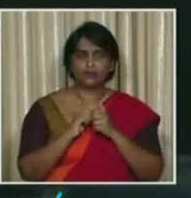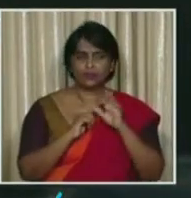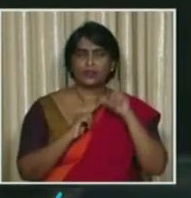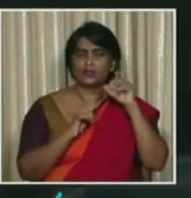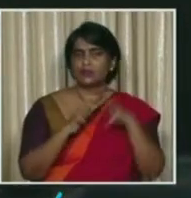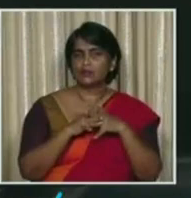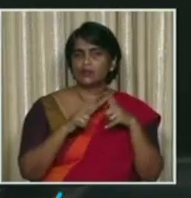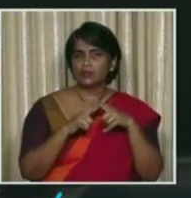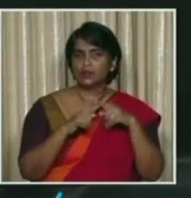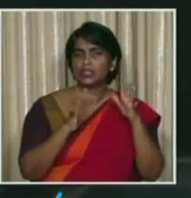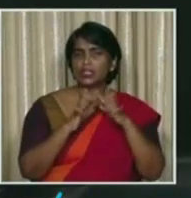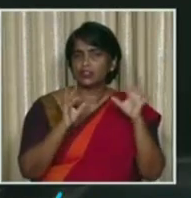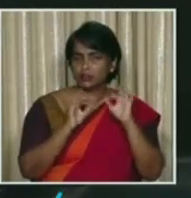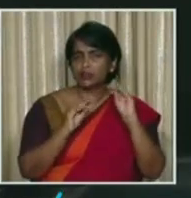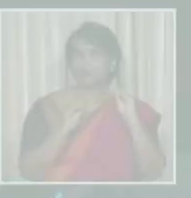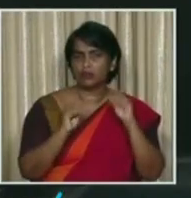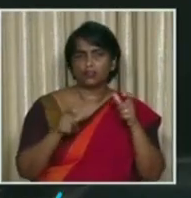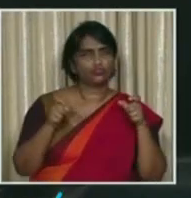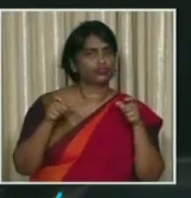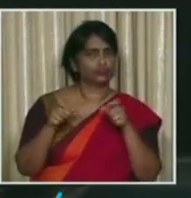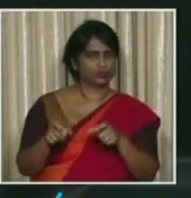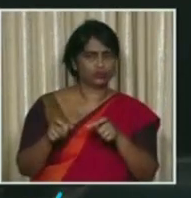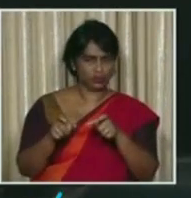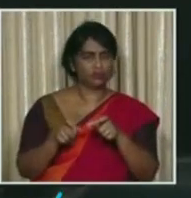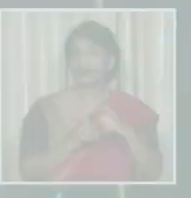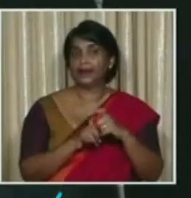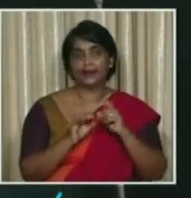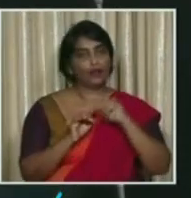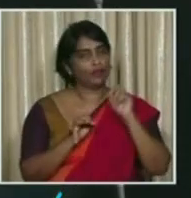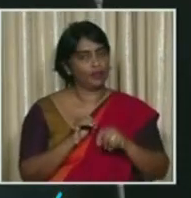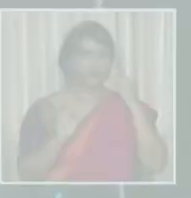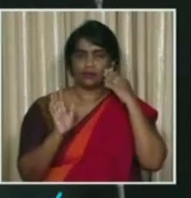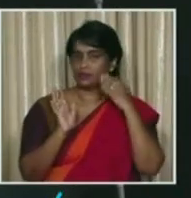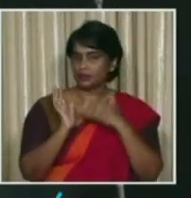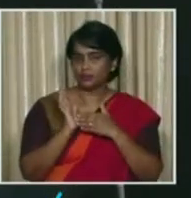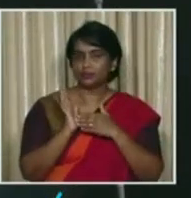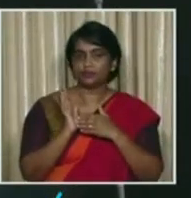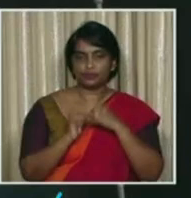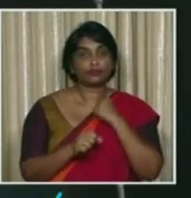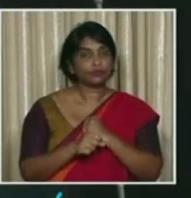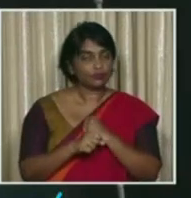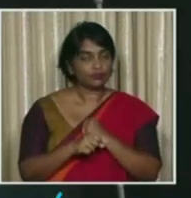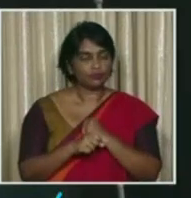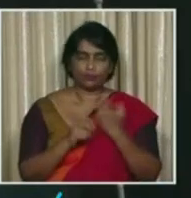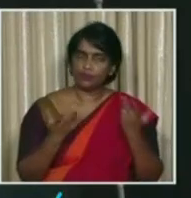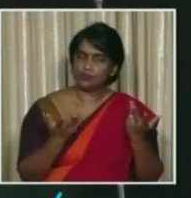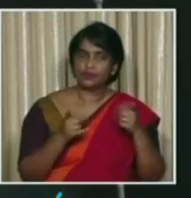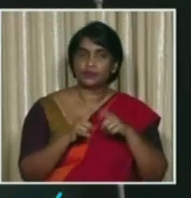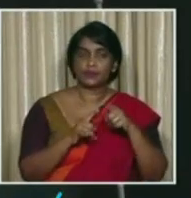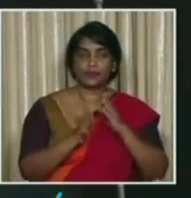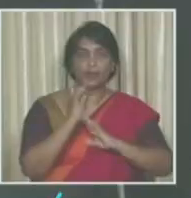සමුපකාර රක්ෂණ සමාගම යම් මට්ටමක තහනම් කිරීමකට ලක් කරලා තියෙනවා සමුපකාර කොමිෂම විසින්. ඒ සම්බන්ධව රජයටවත් එහෙම නැත්නම් ඒ